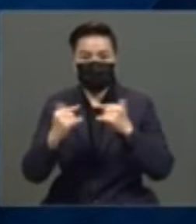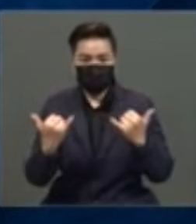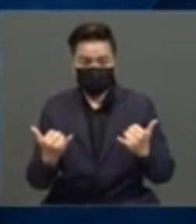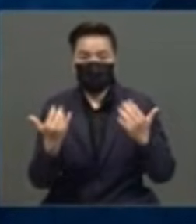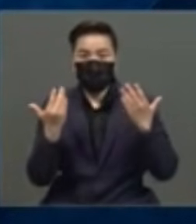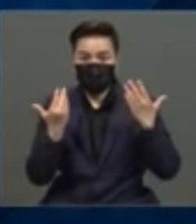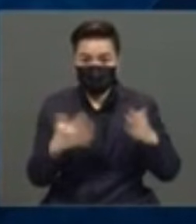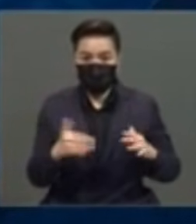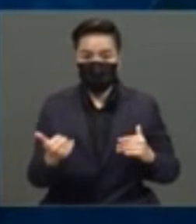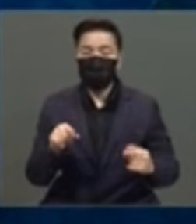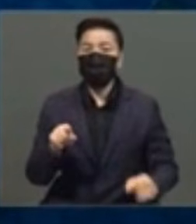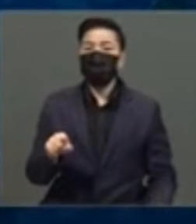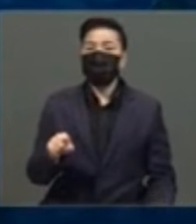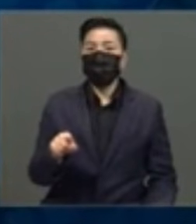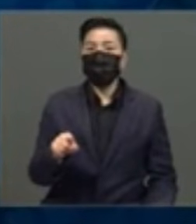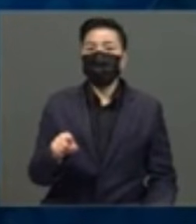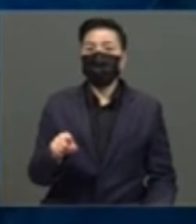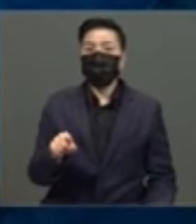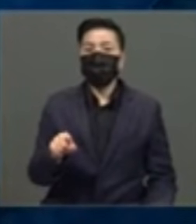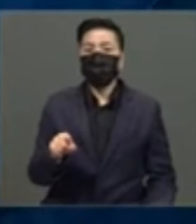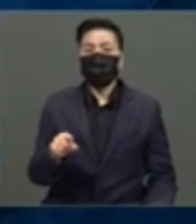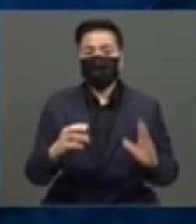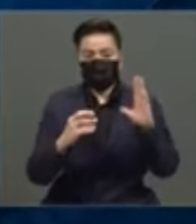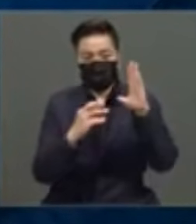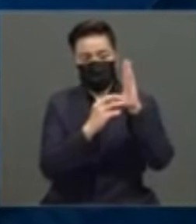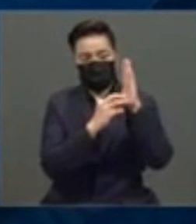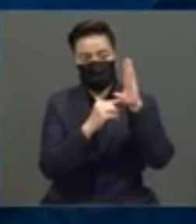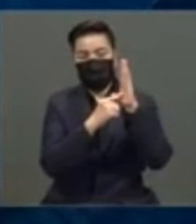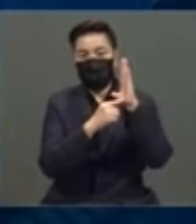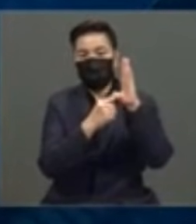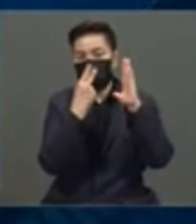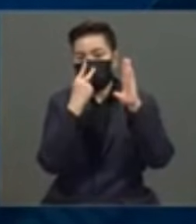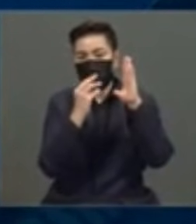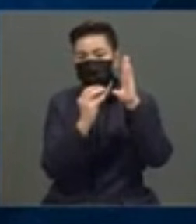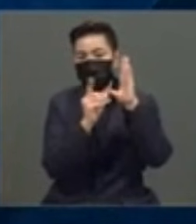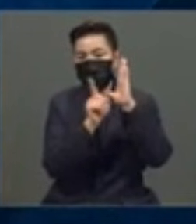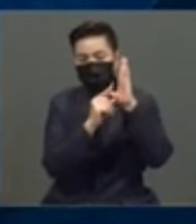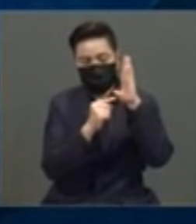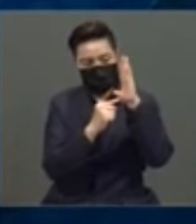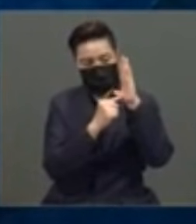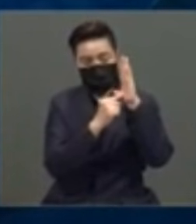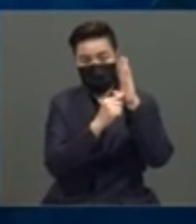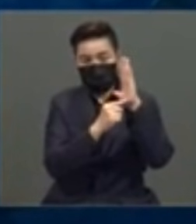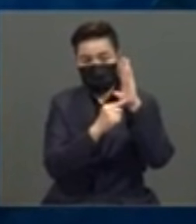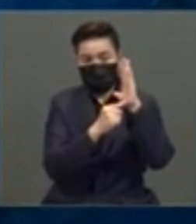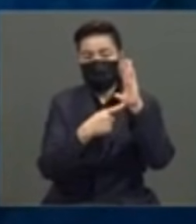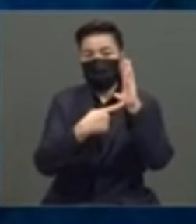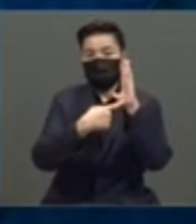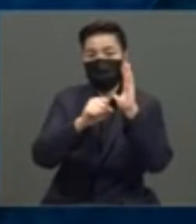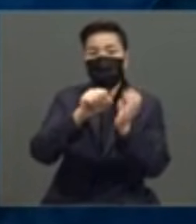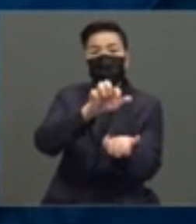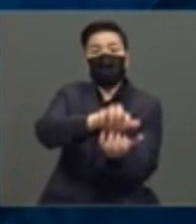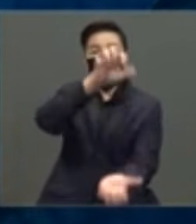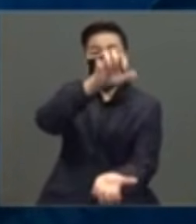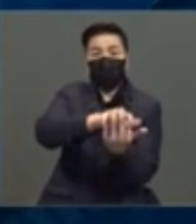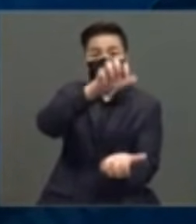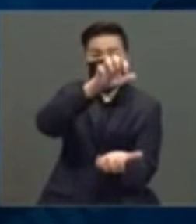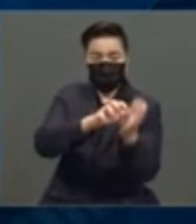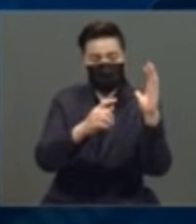และระหว่างตรงของตรงกลางที่จะเห็นเส้นที่อยู่ระหว่างสมุทรปราการน